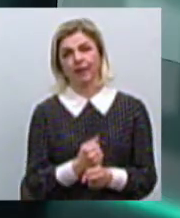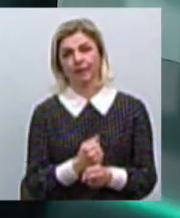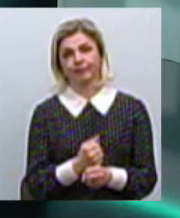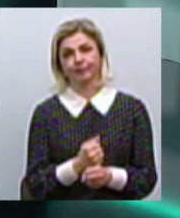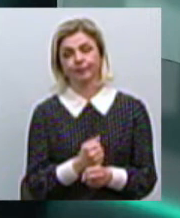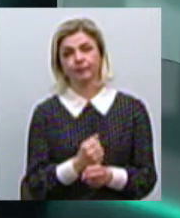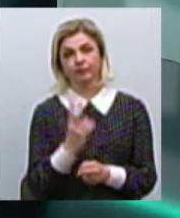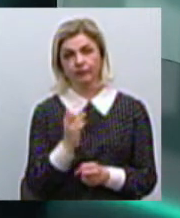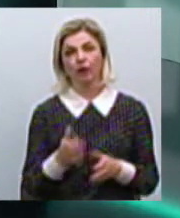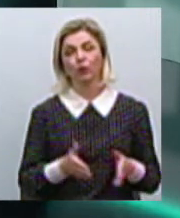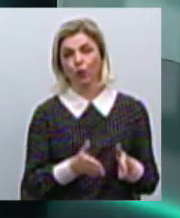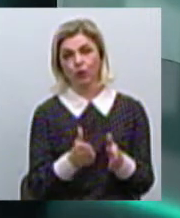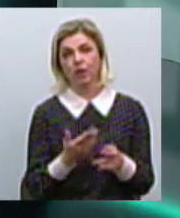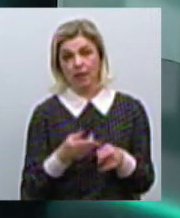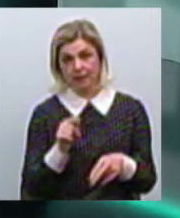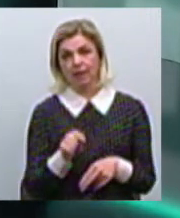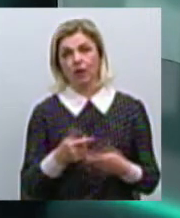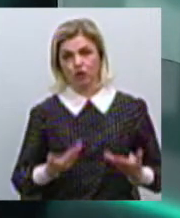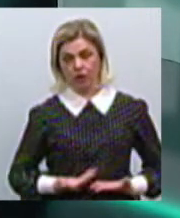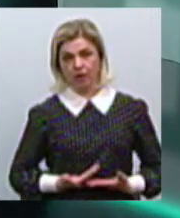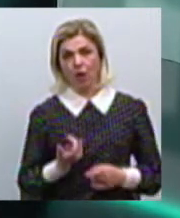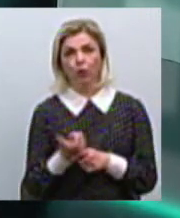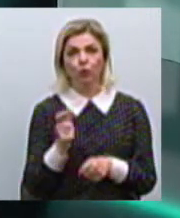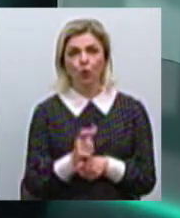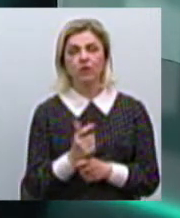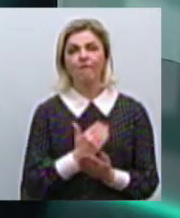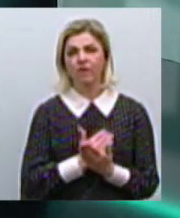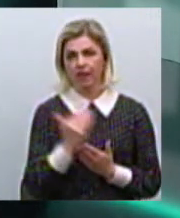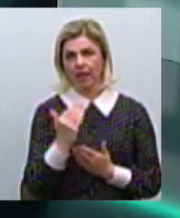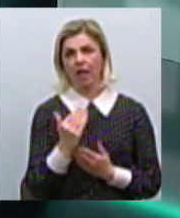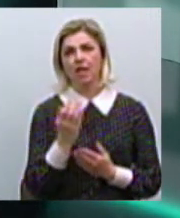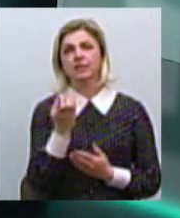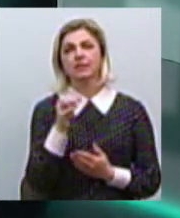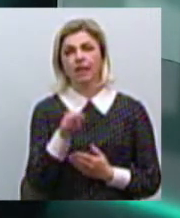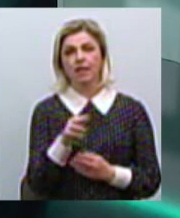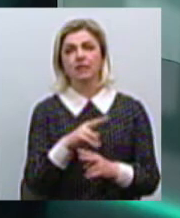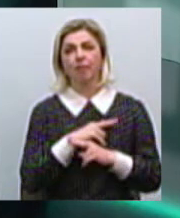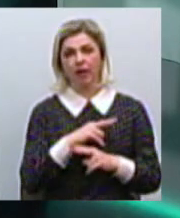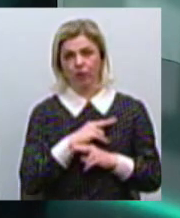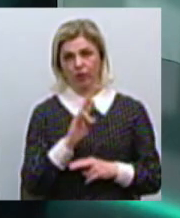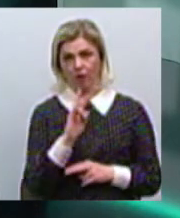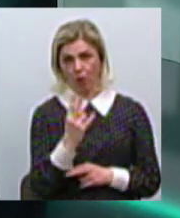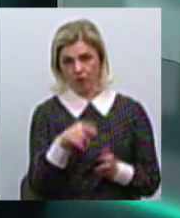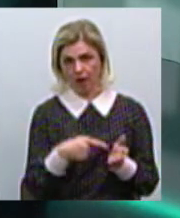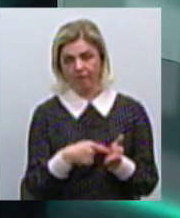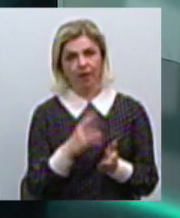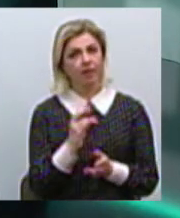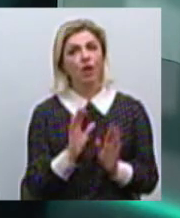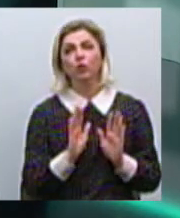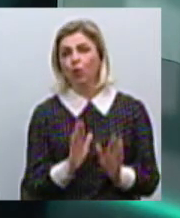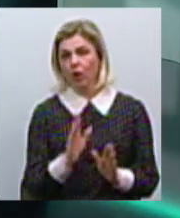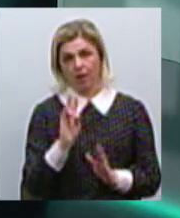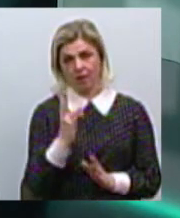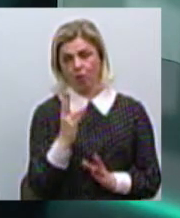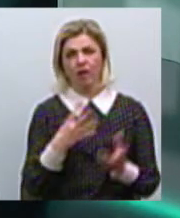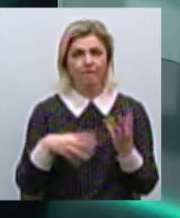дисципліни на дорозі, бо це життя. Це досить велика стаття смертності в Миколаєві, і не тільки в Миколаєві, а взагалі в Україні